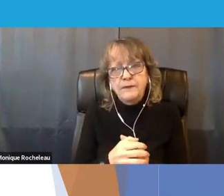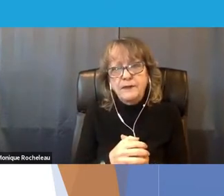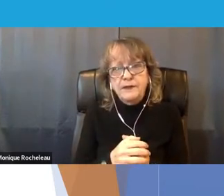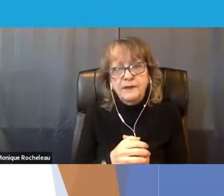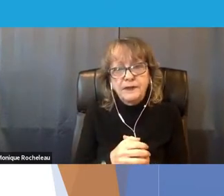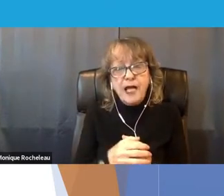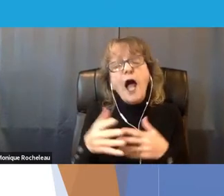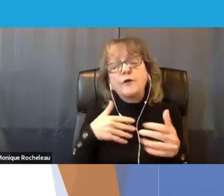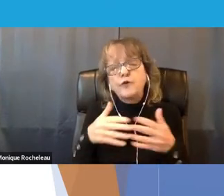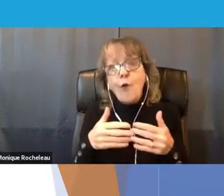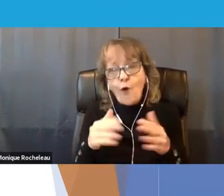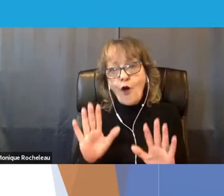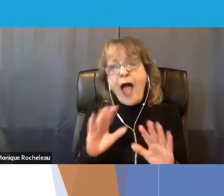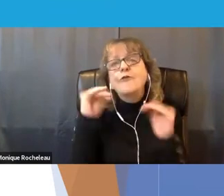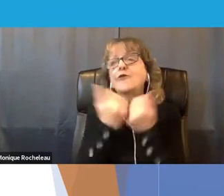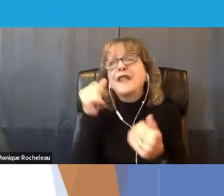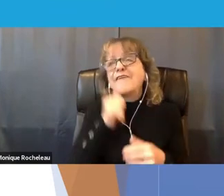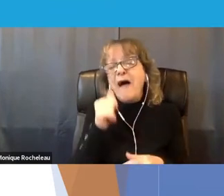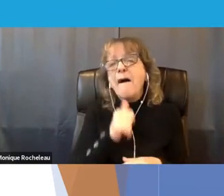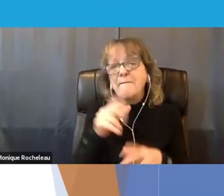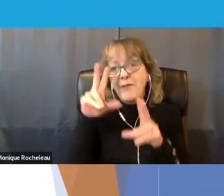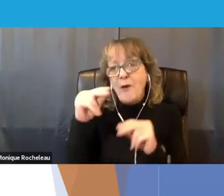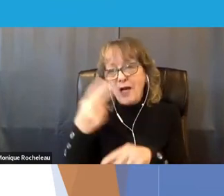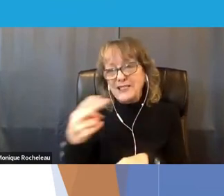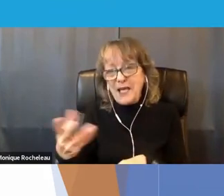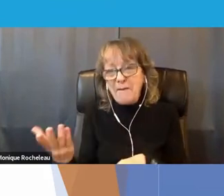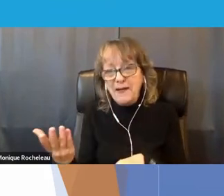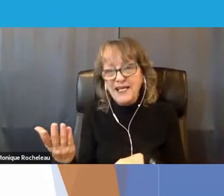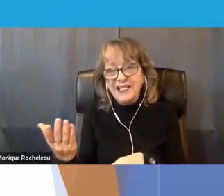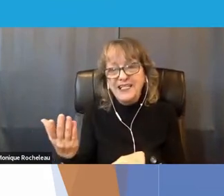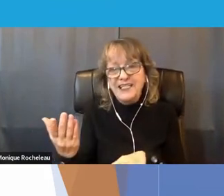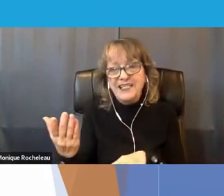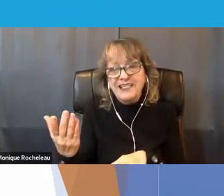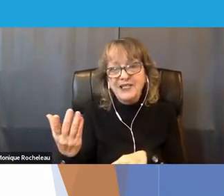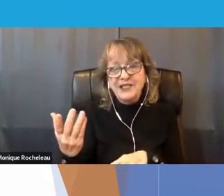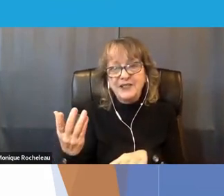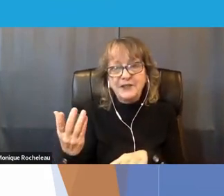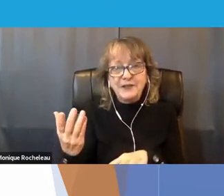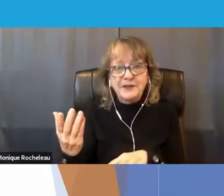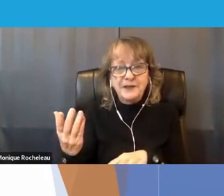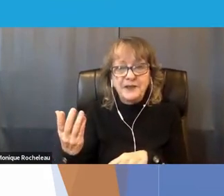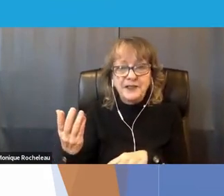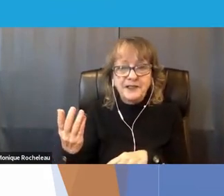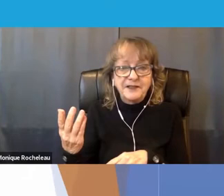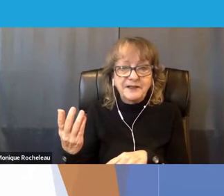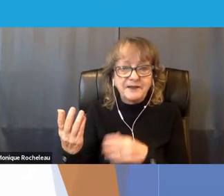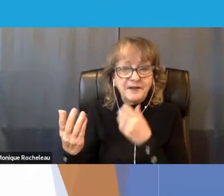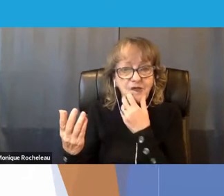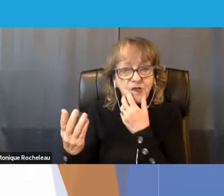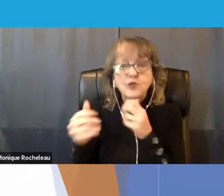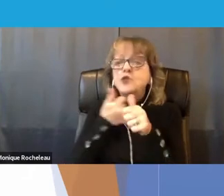Ou en tout cas à toutes les femmes non handicapées et correspondant aux normes de la société.